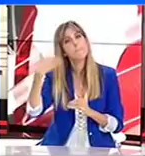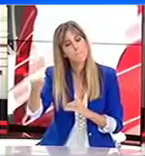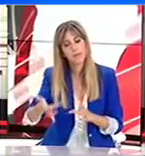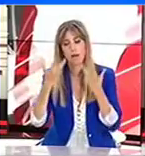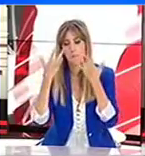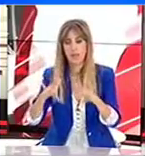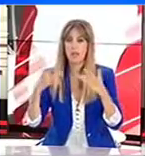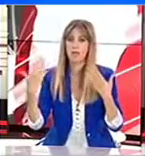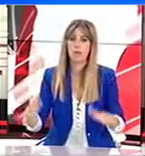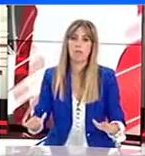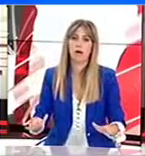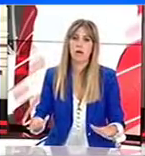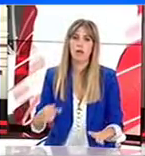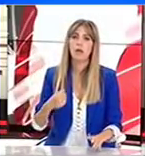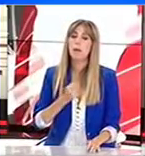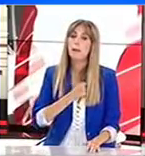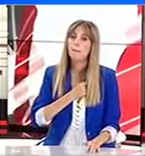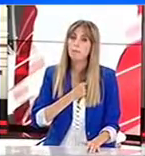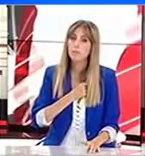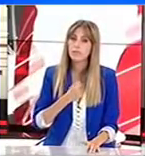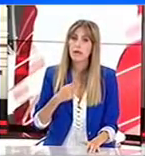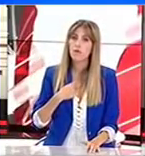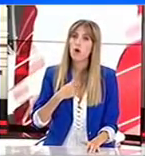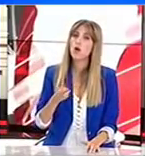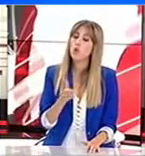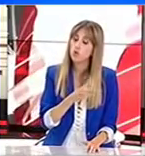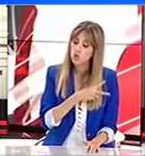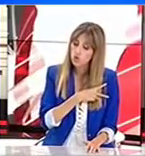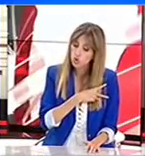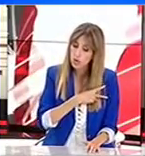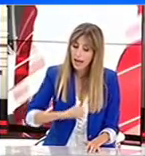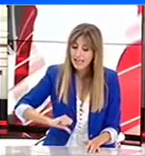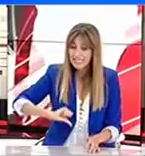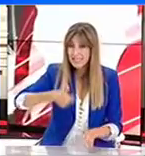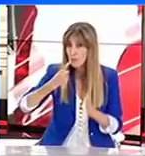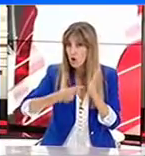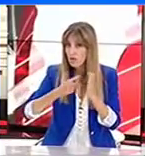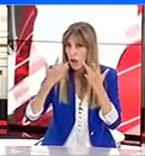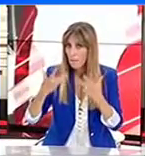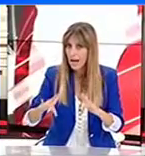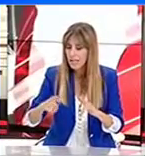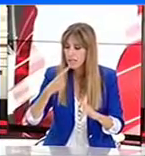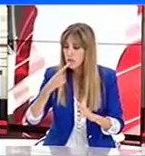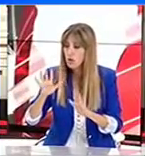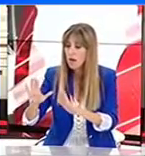μένα. Πιστεύω ότι σωστά εγώ του ζήτησα να μείνει εκείνες τις κρίσιμες ώρες για να συμμαζέψουμε την